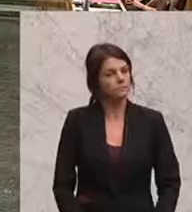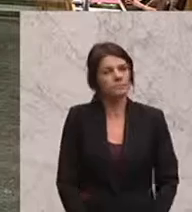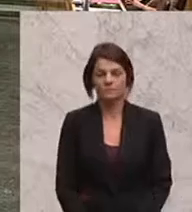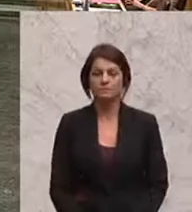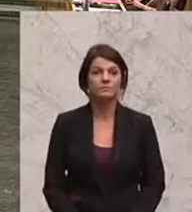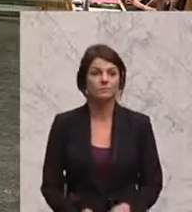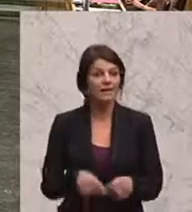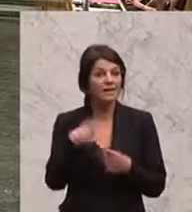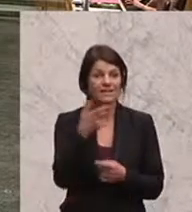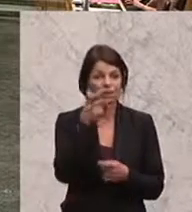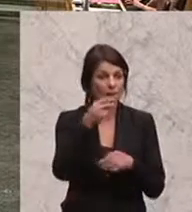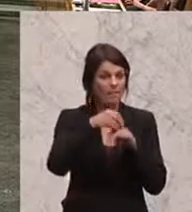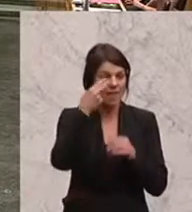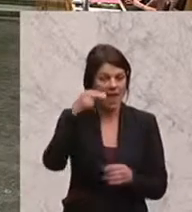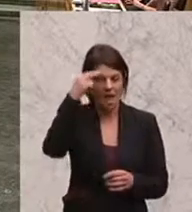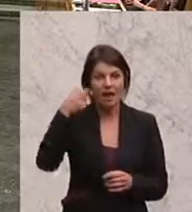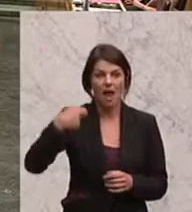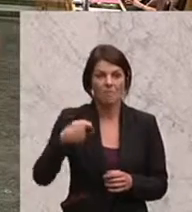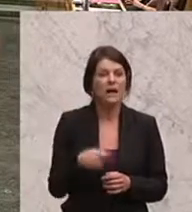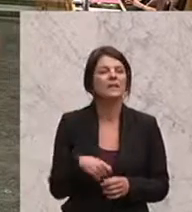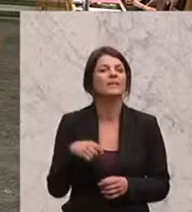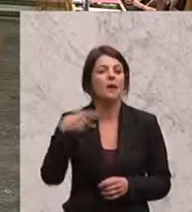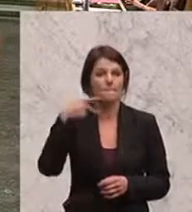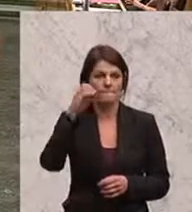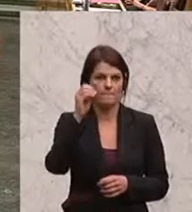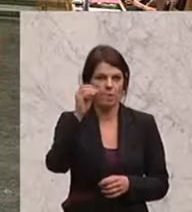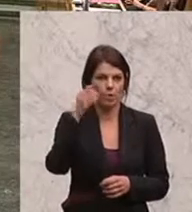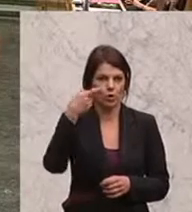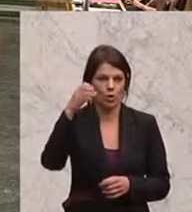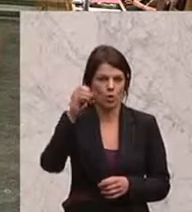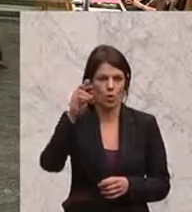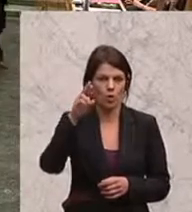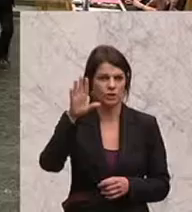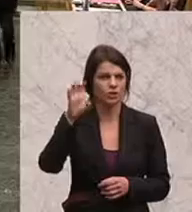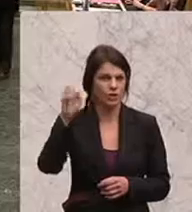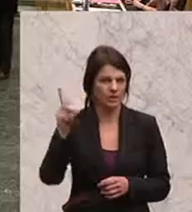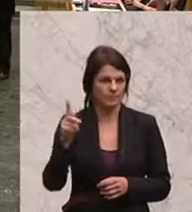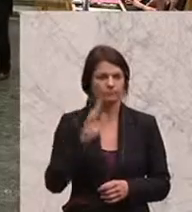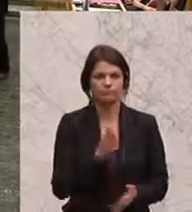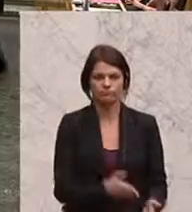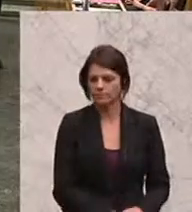werden deshalb seien reformen in der verwaltung beim arbeitsmarkt und bei den pensionen dringend nötig sagte der övp- klubchef